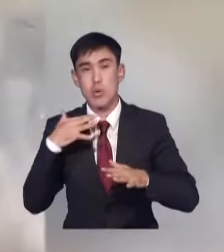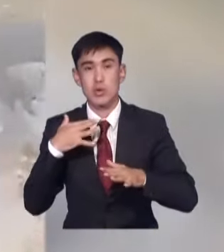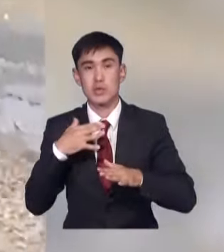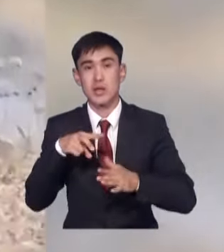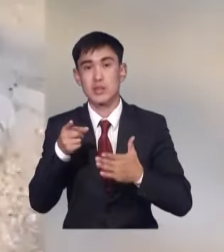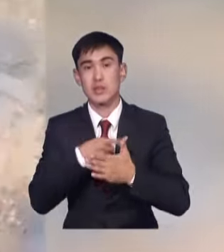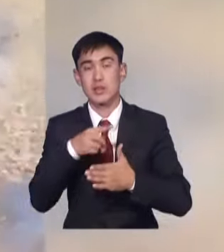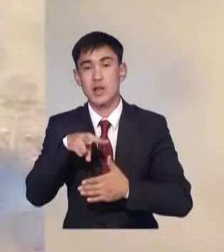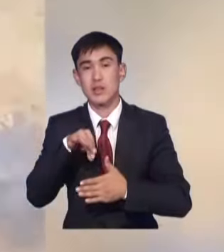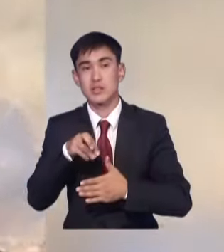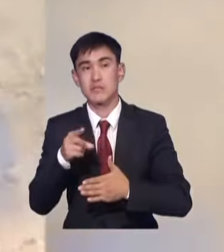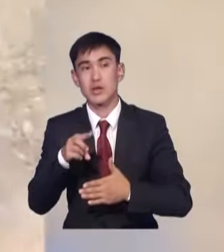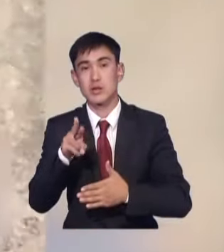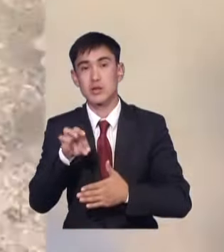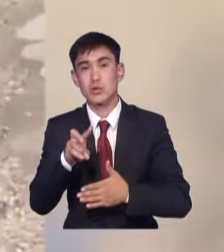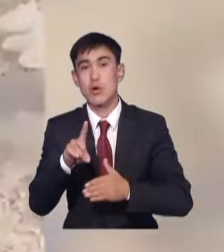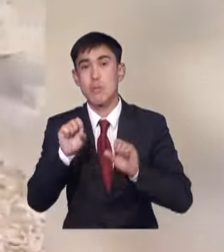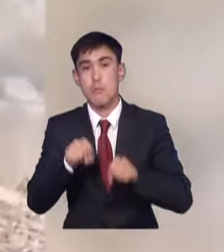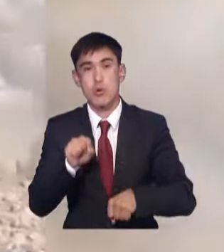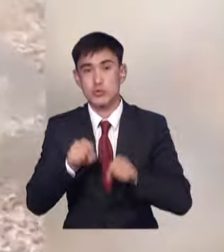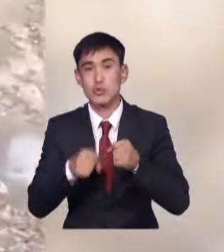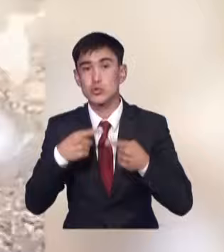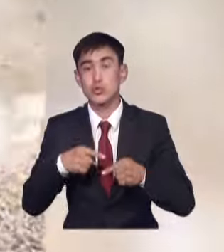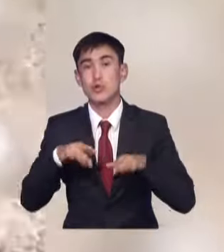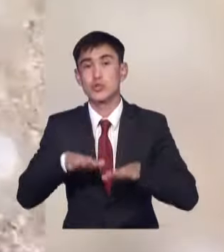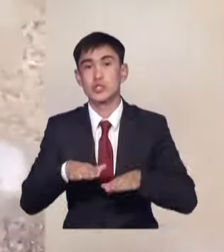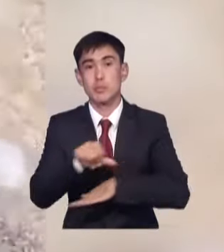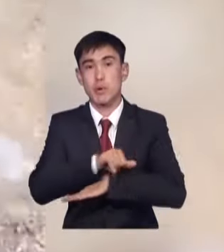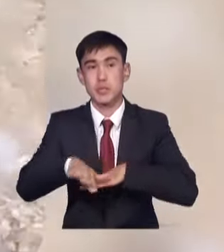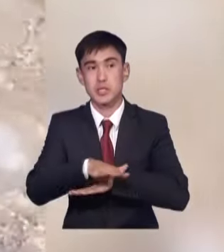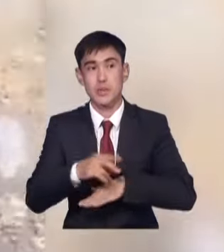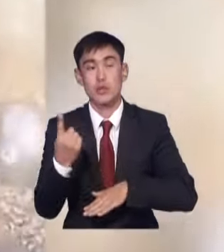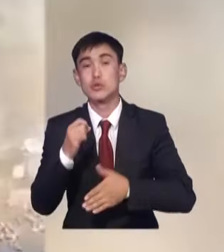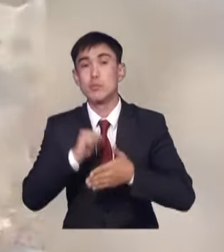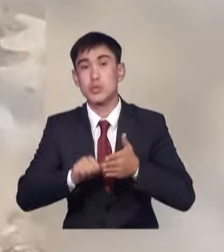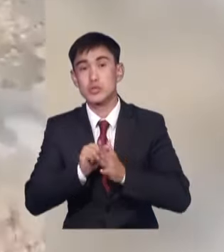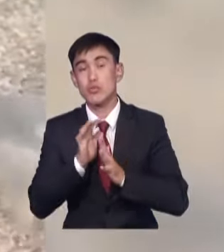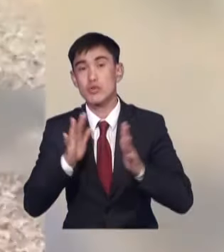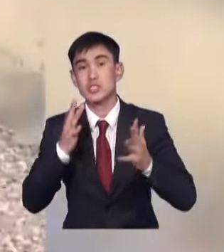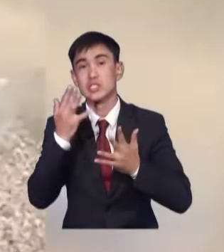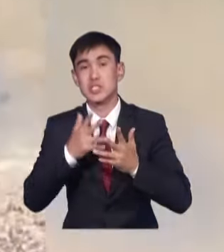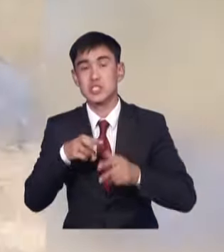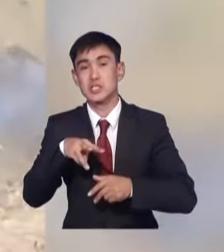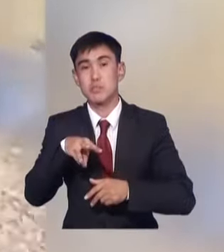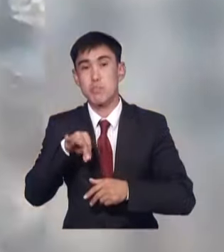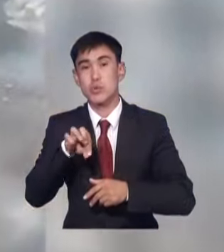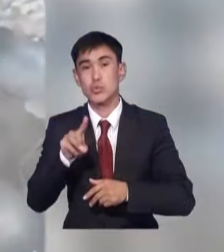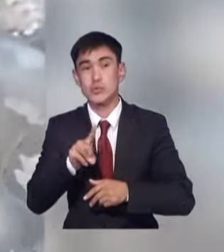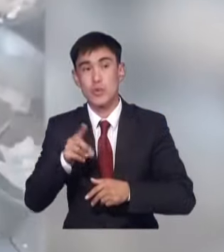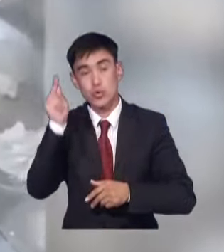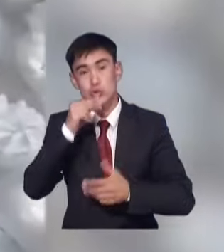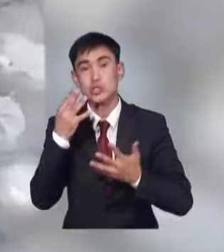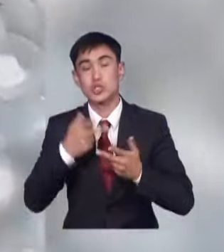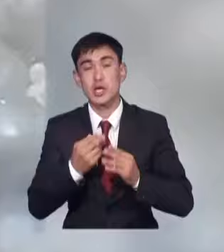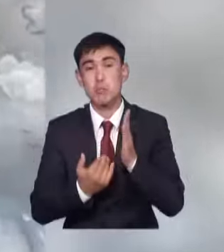латыне называют карни Ротов Вполне могло произойти и в другой части побережья одной из причин увеличения численности морских обитателей учёные